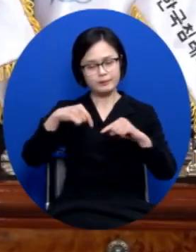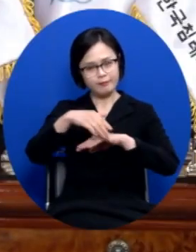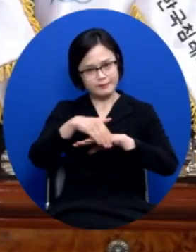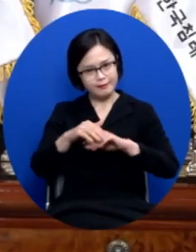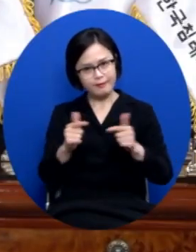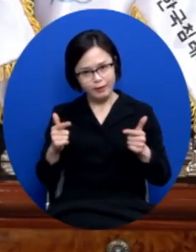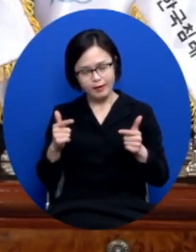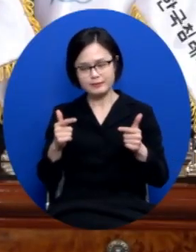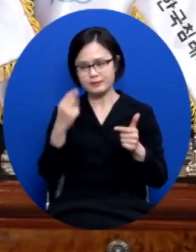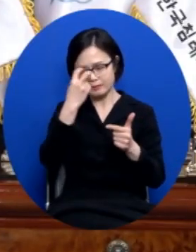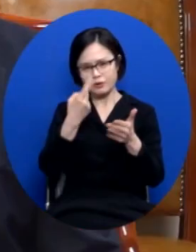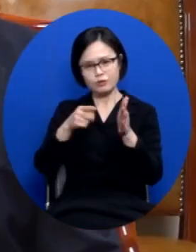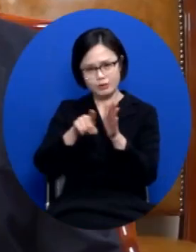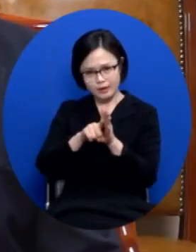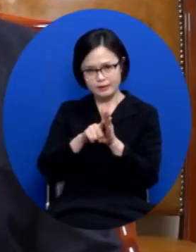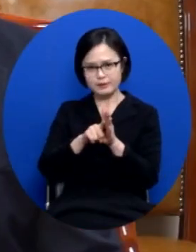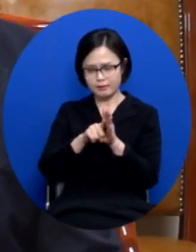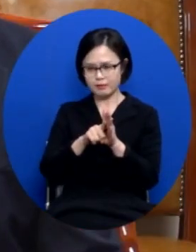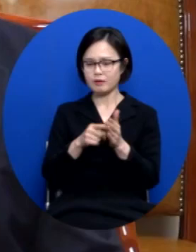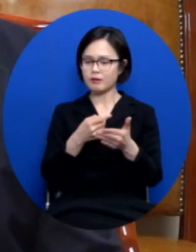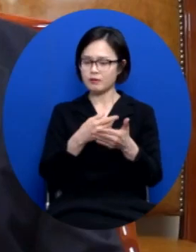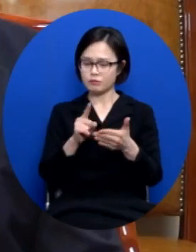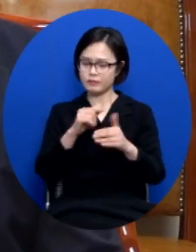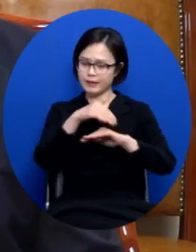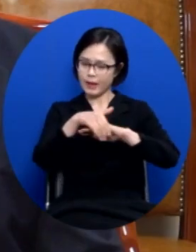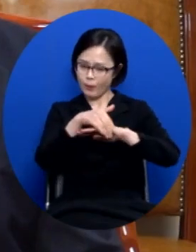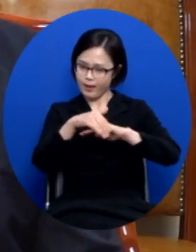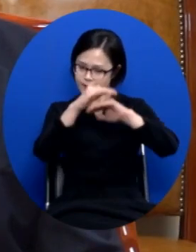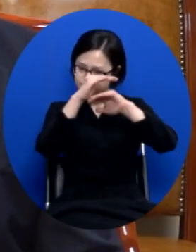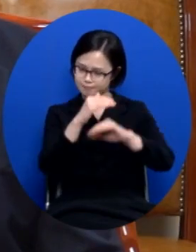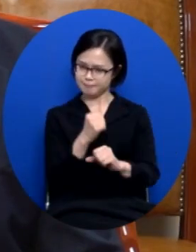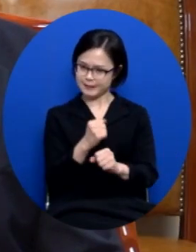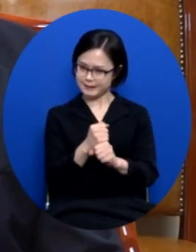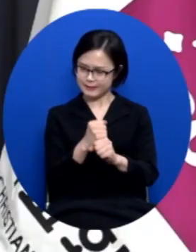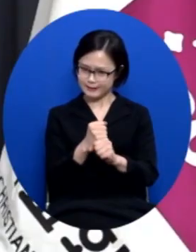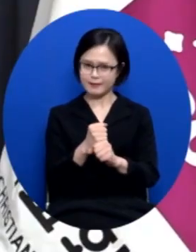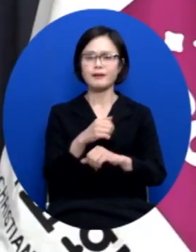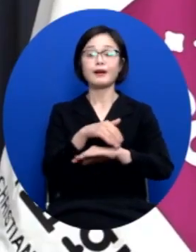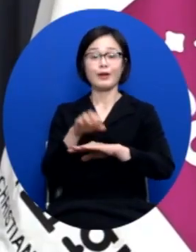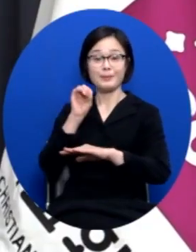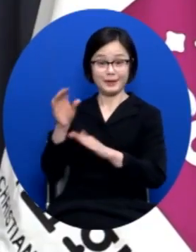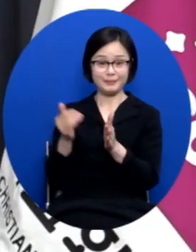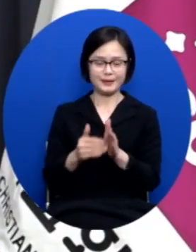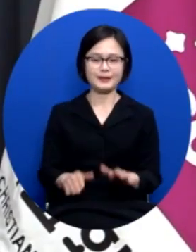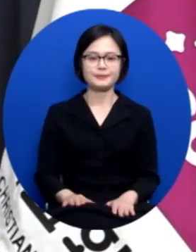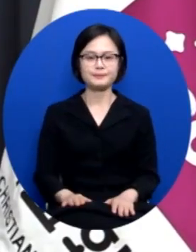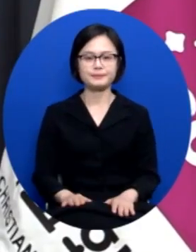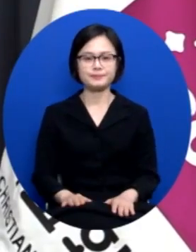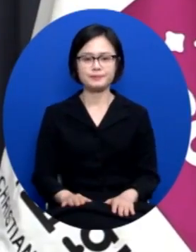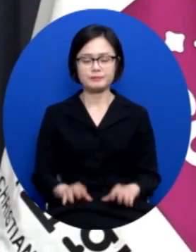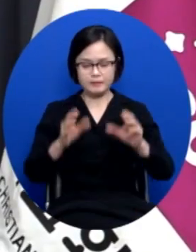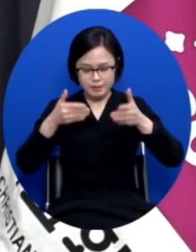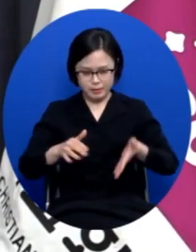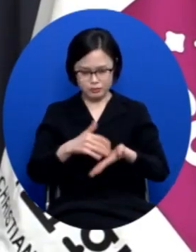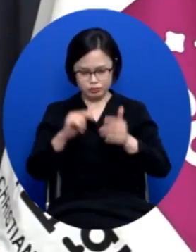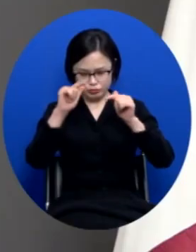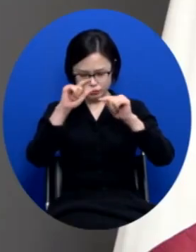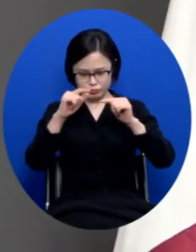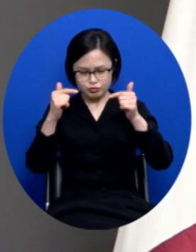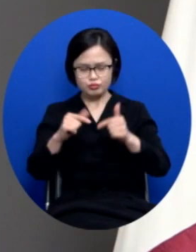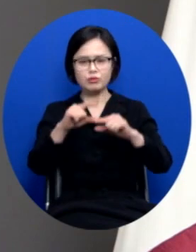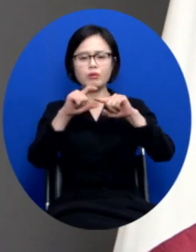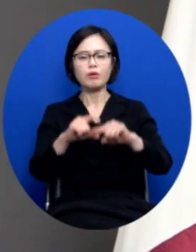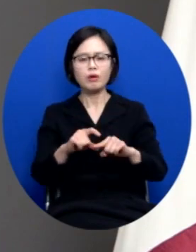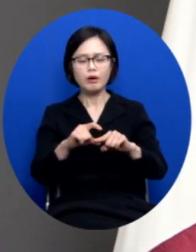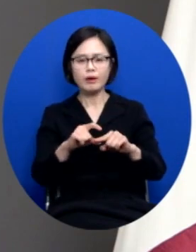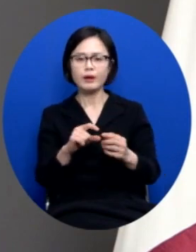로드맵을 그려 가려 한다고 설명했습니다 한편 한교총은 급격하게 하락하는 출산율 통계와 저출산 고령사회